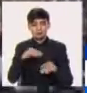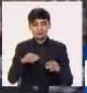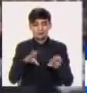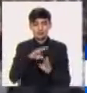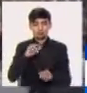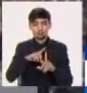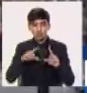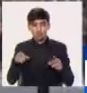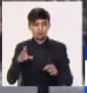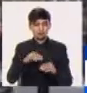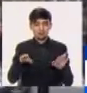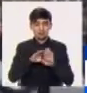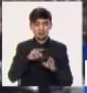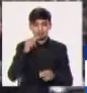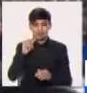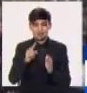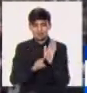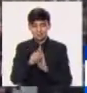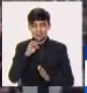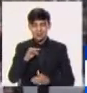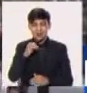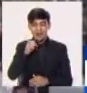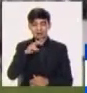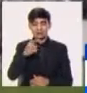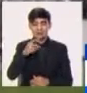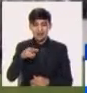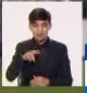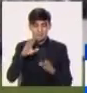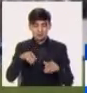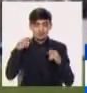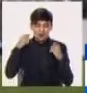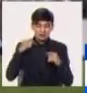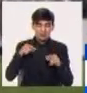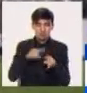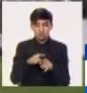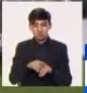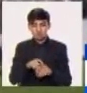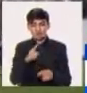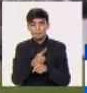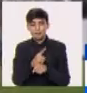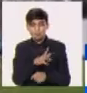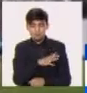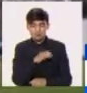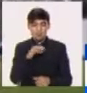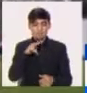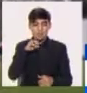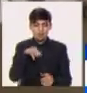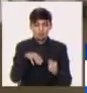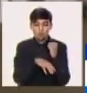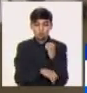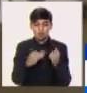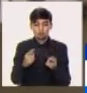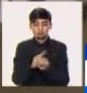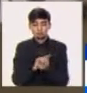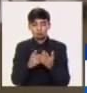новые правила проведения церемоний бракосочетания в Англии. Свадьбы и гражданская регистрация, запрещенные в конце марта,